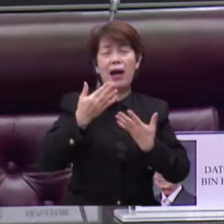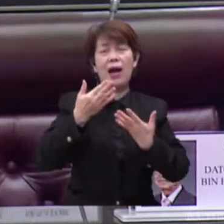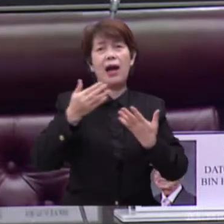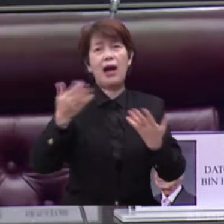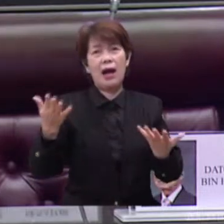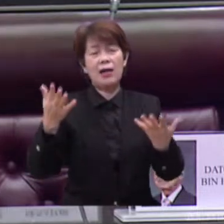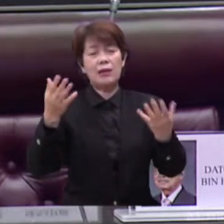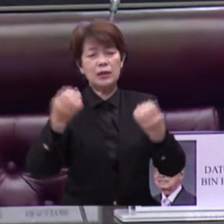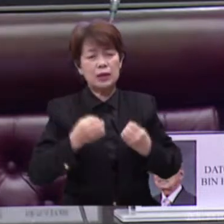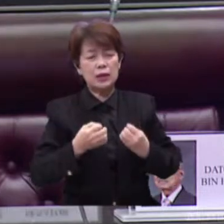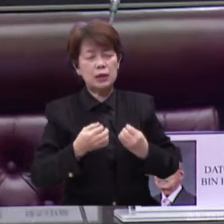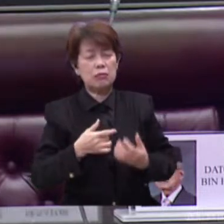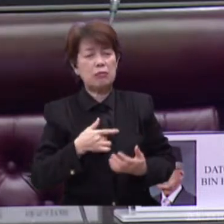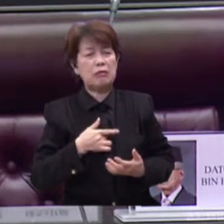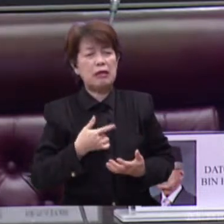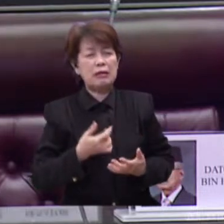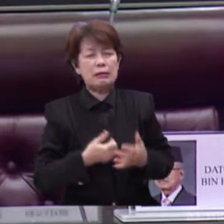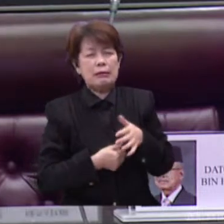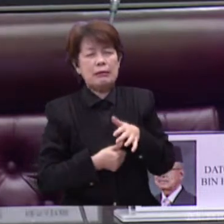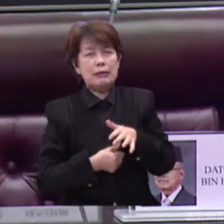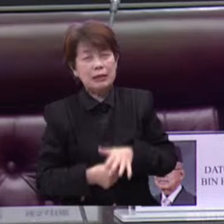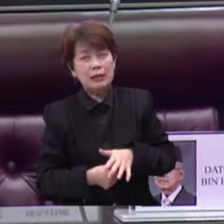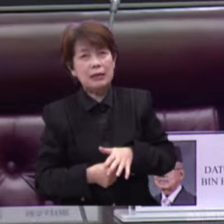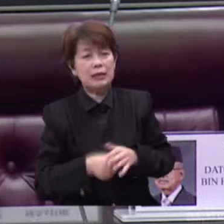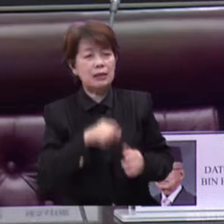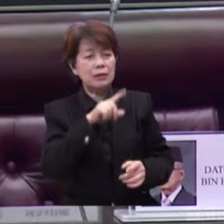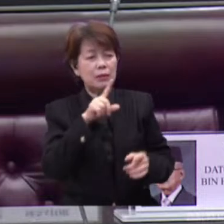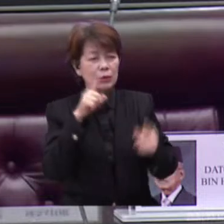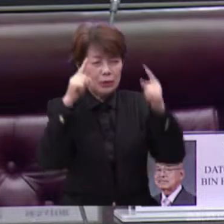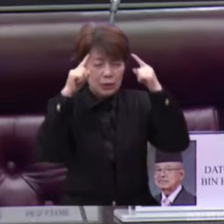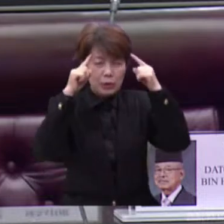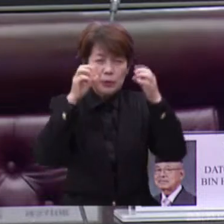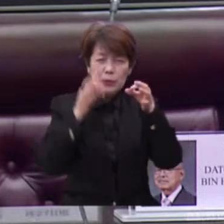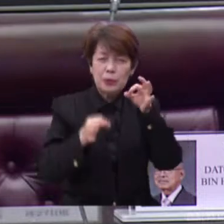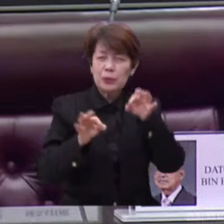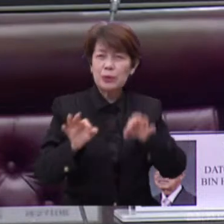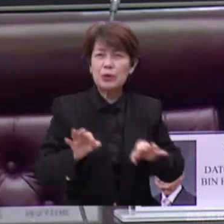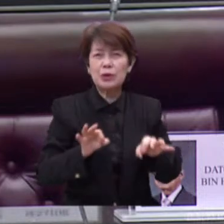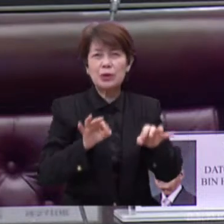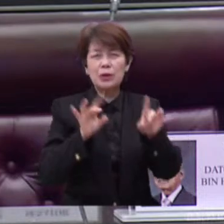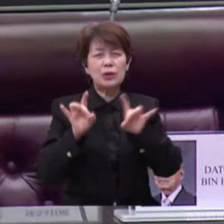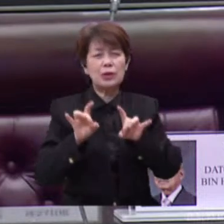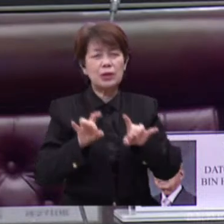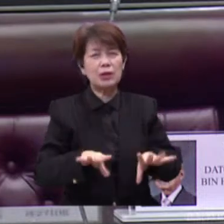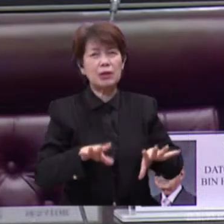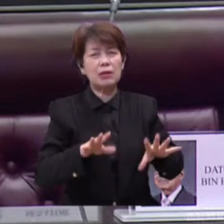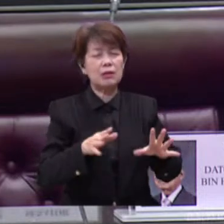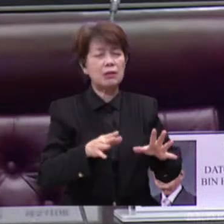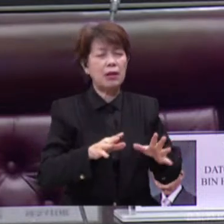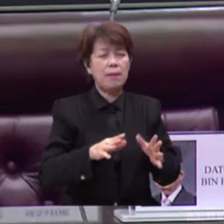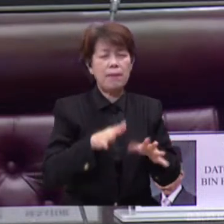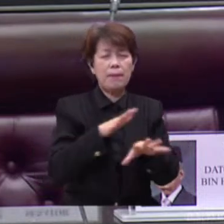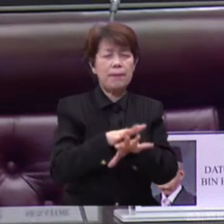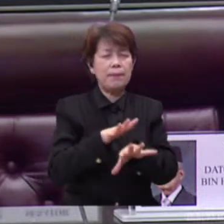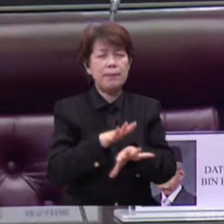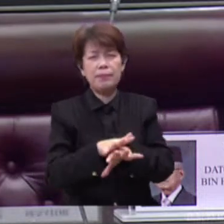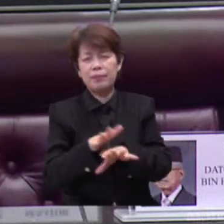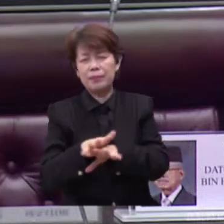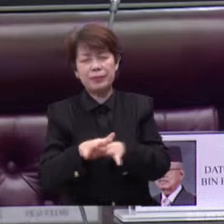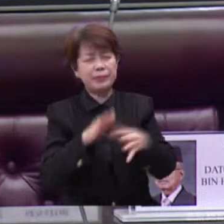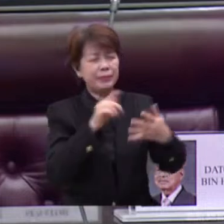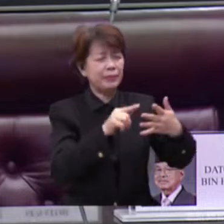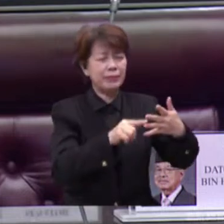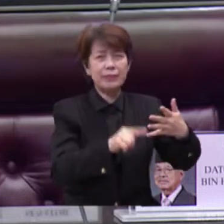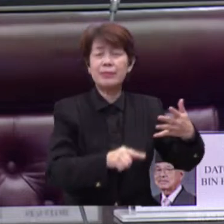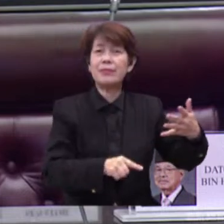Teguh mengalami tekanan ujian daripada itu banyak lagi ramai lagi karena mereka mampu